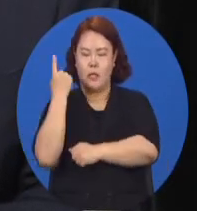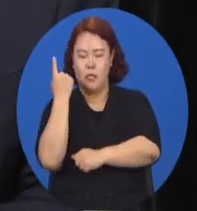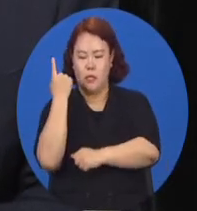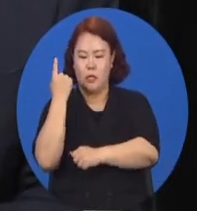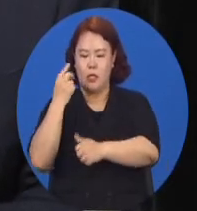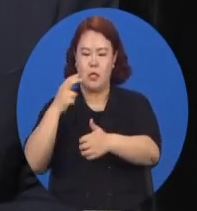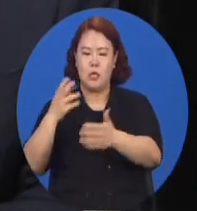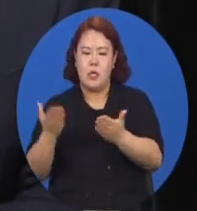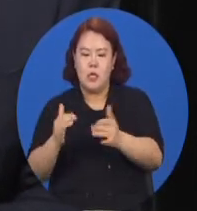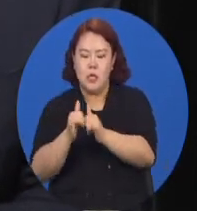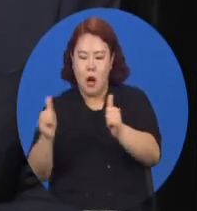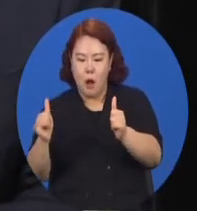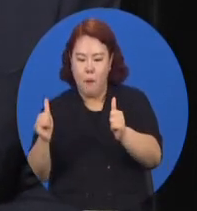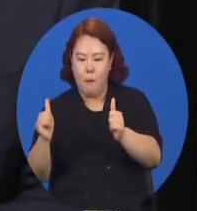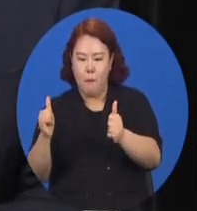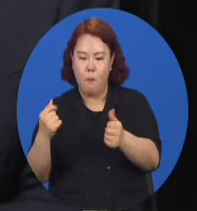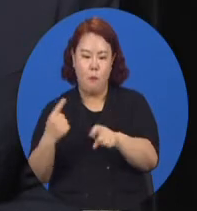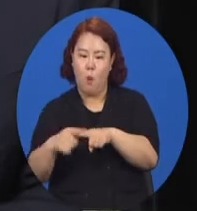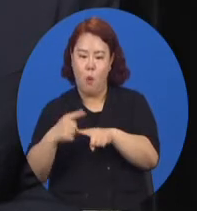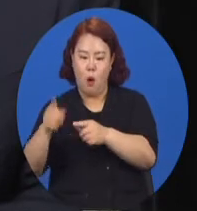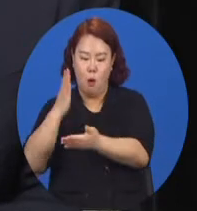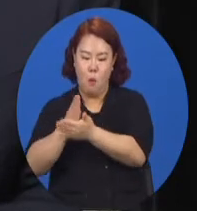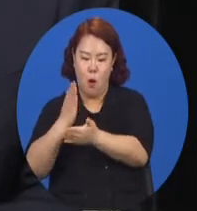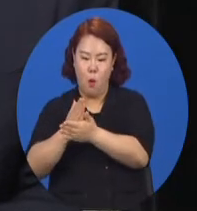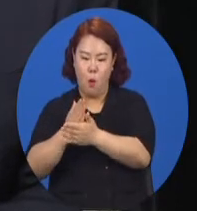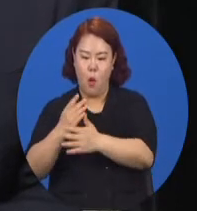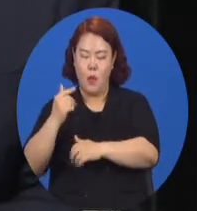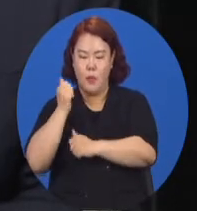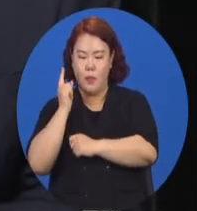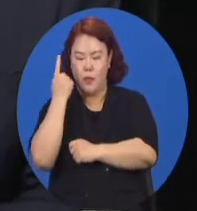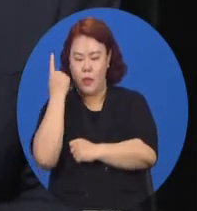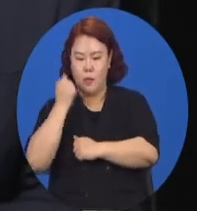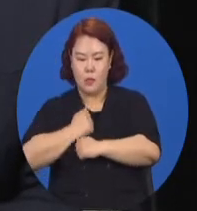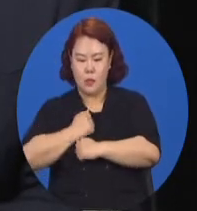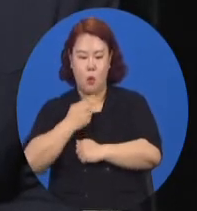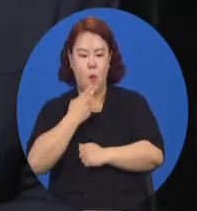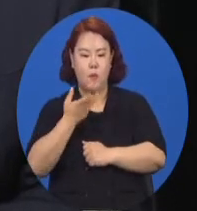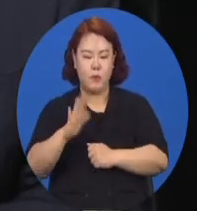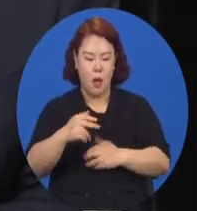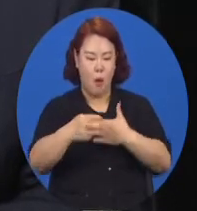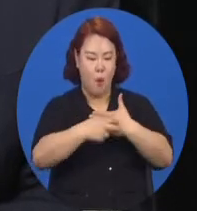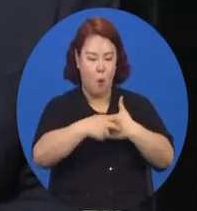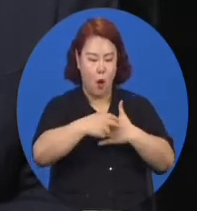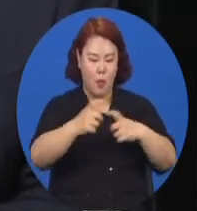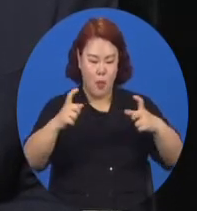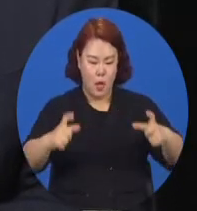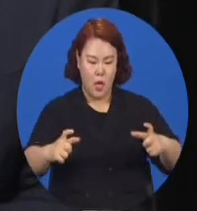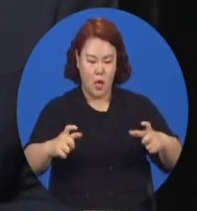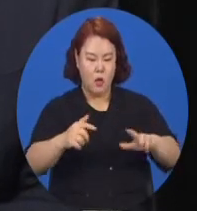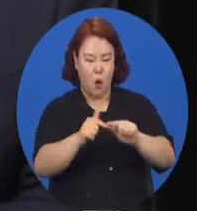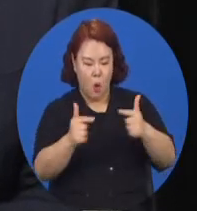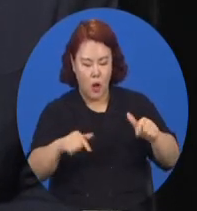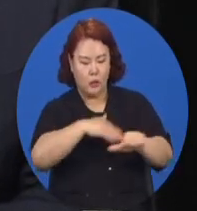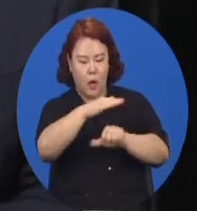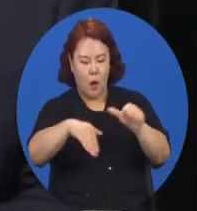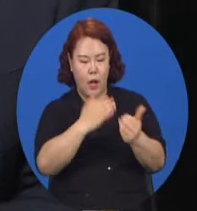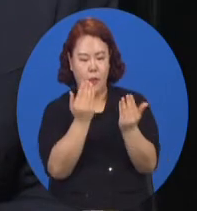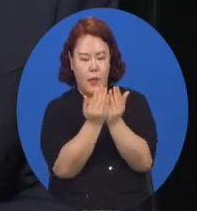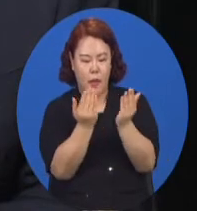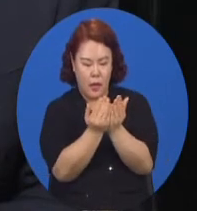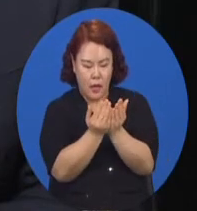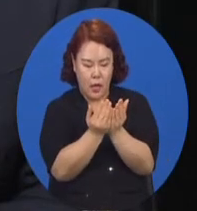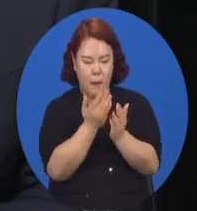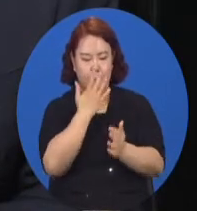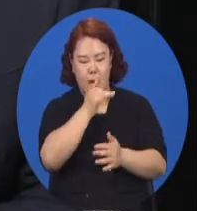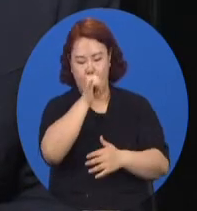아니라 당직실에 없어도 그 병원 내에 여러분이 응급 상황에 대비할 수 있는 시스템을 갖추고 있기 때문에 또